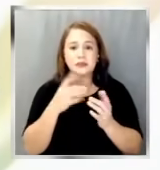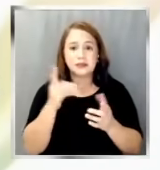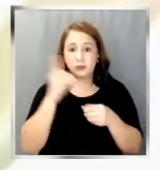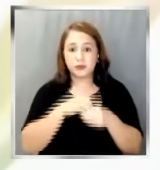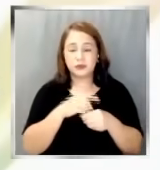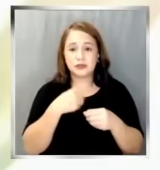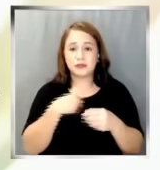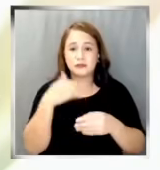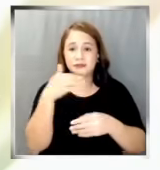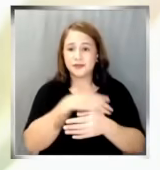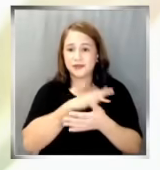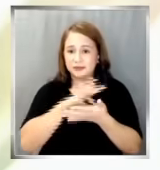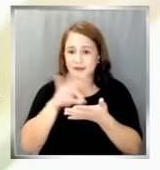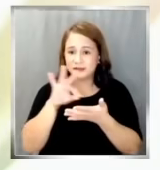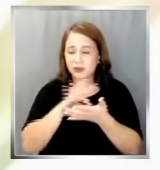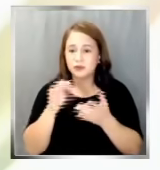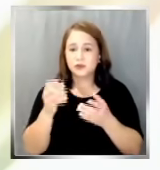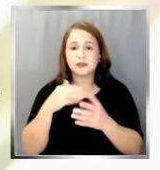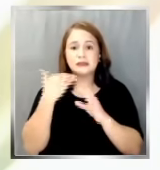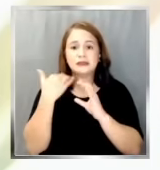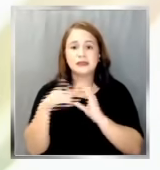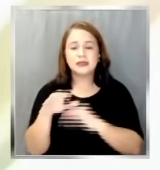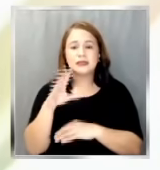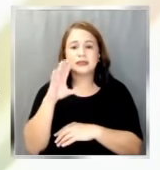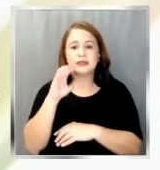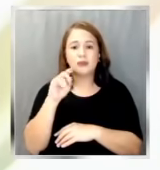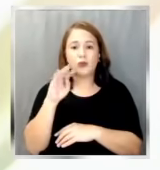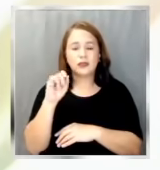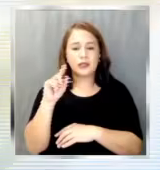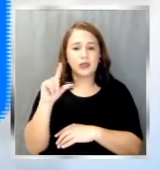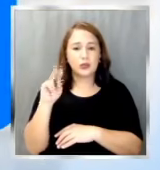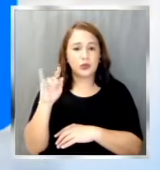account o magpadala sa Cebuana Luwelier. Pwede rin